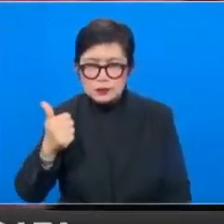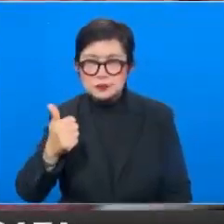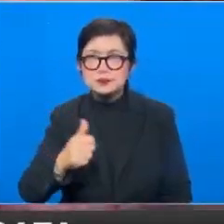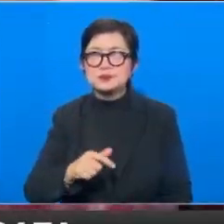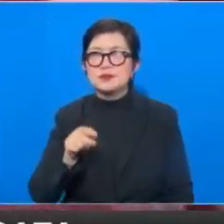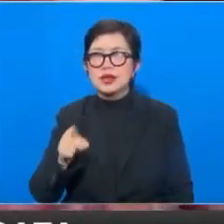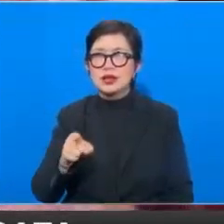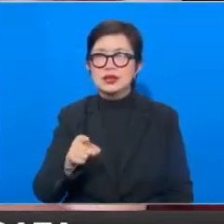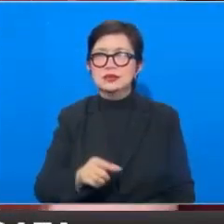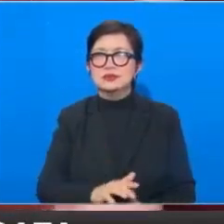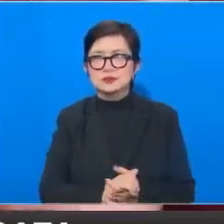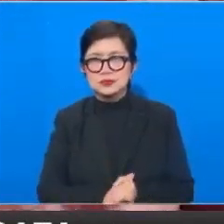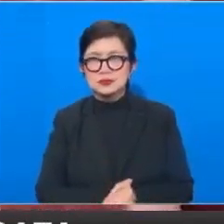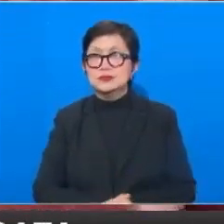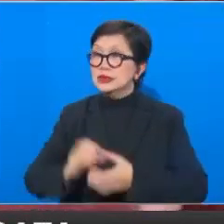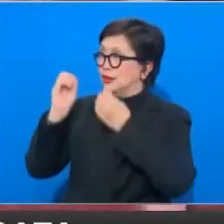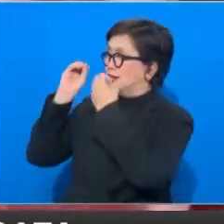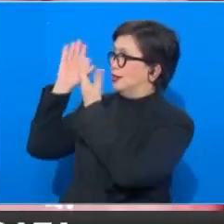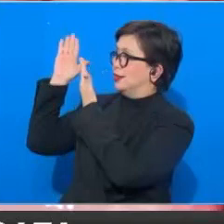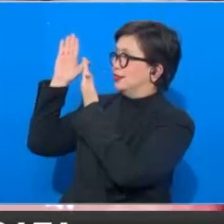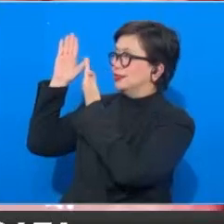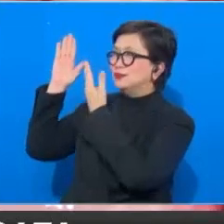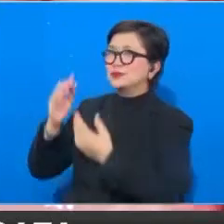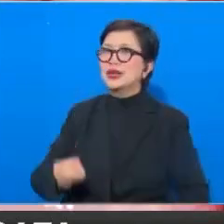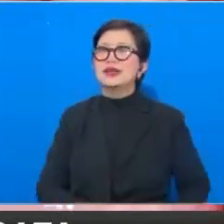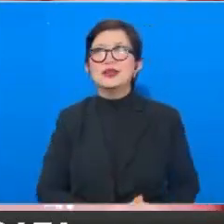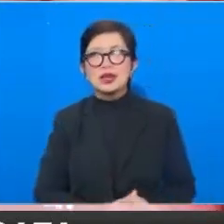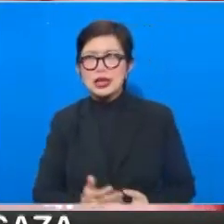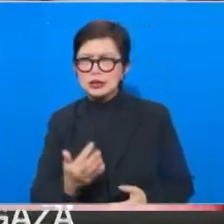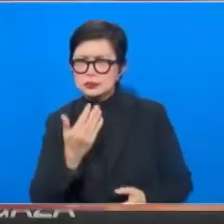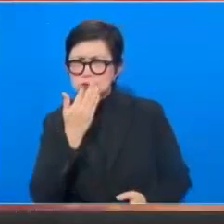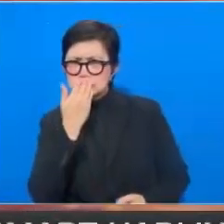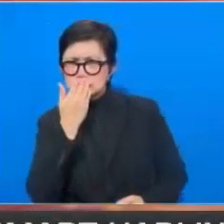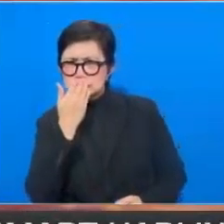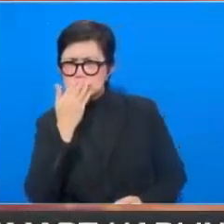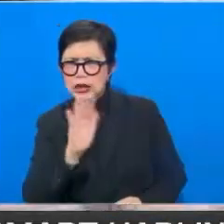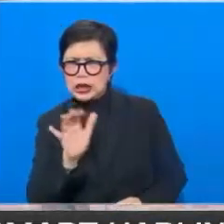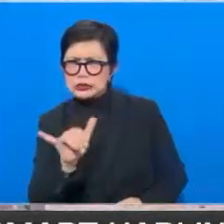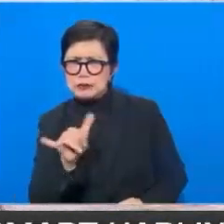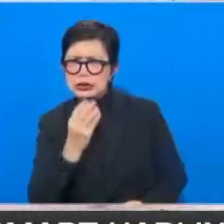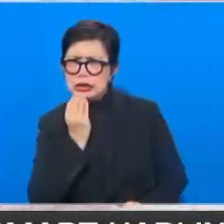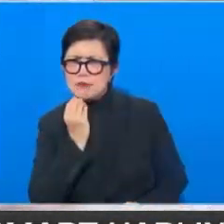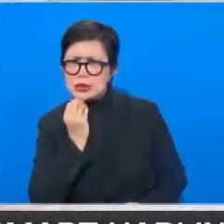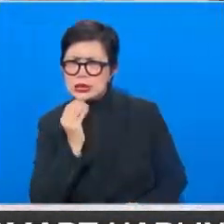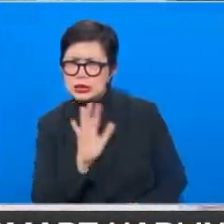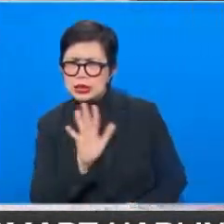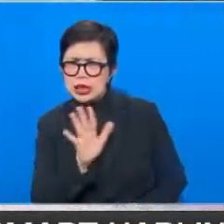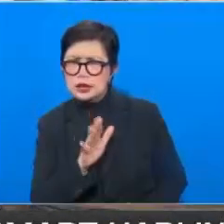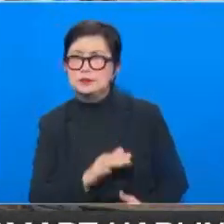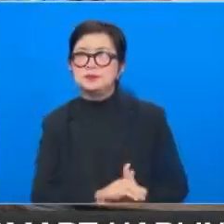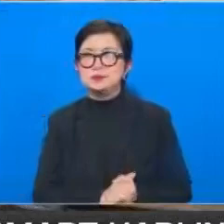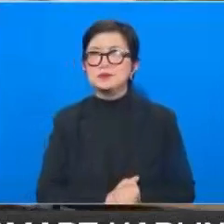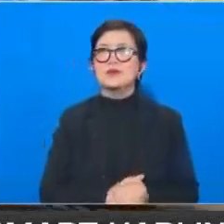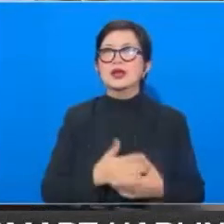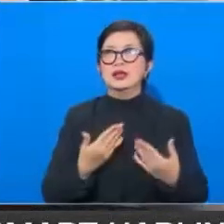dia, daging domba Garut. Aroma perengusnya tak setajam daging kambing. Restoran yang berlokasi di Pananjung